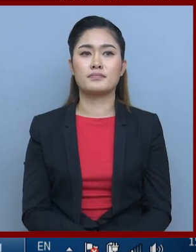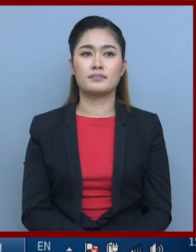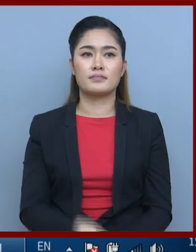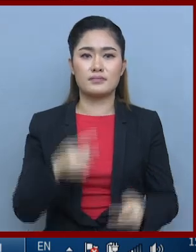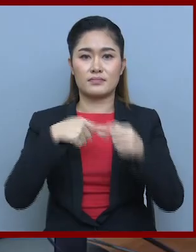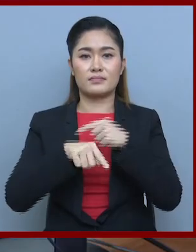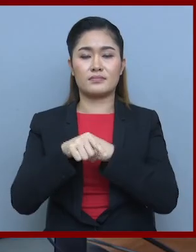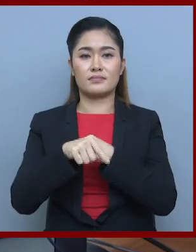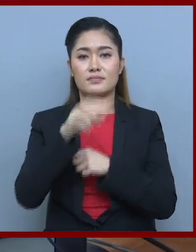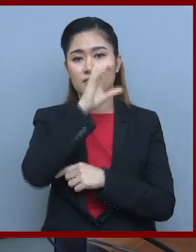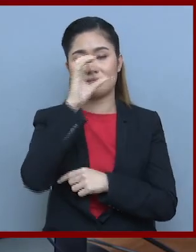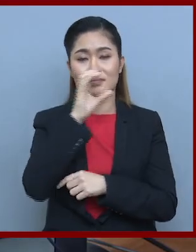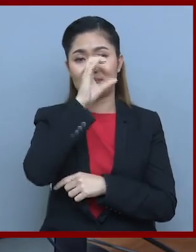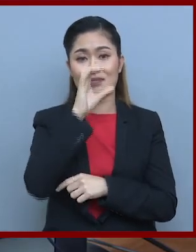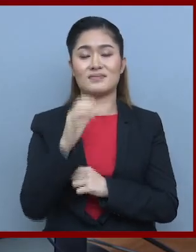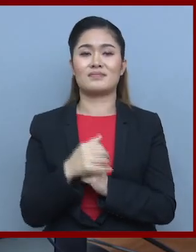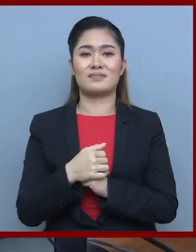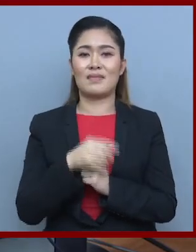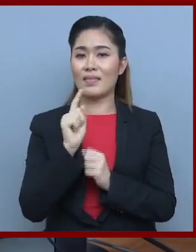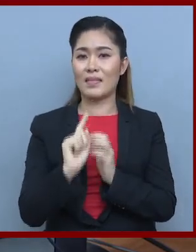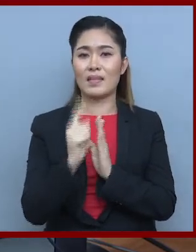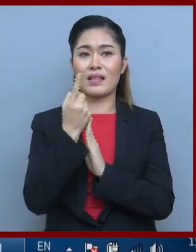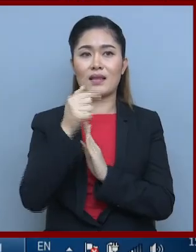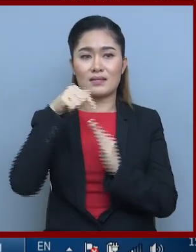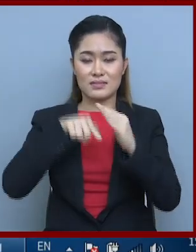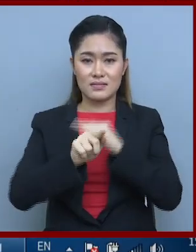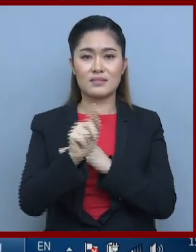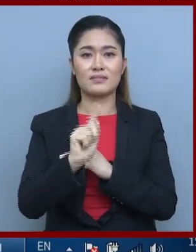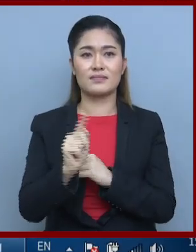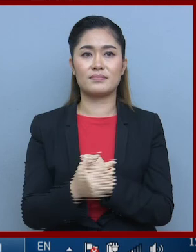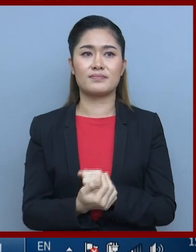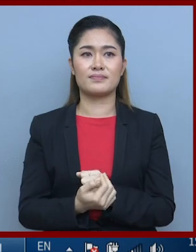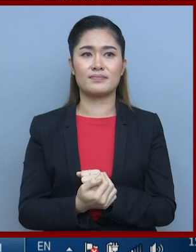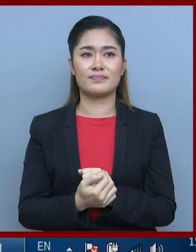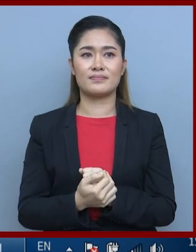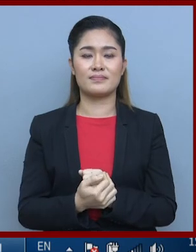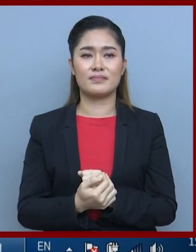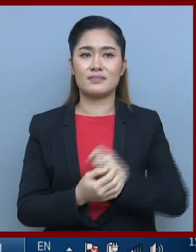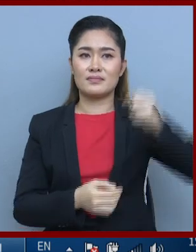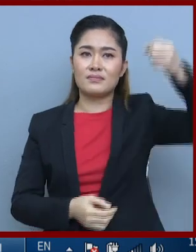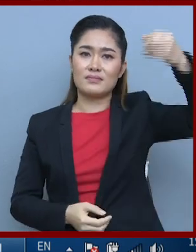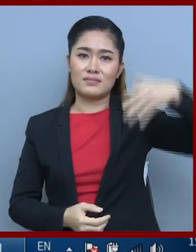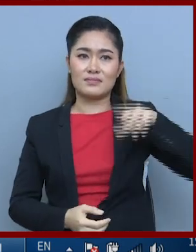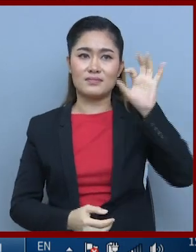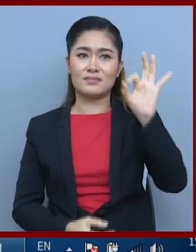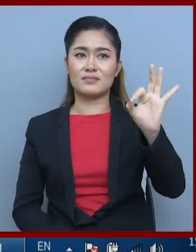เข้าไปโคดดิ้งอันดับแรกคลิกที่นี่ก่อนเลย general